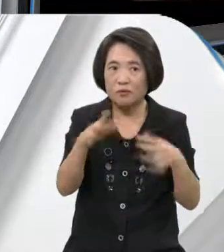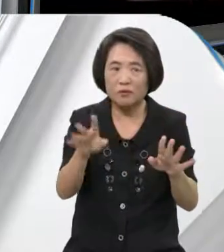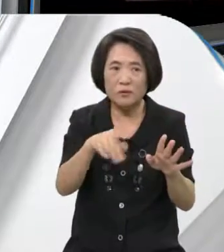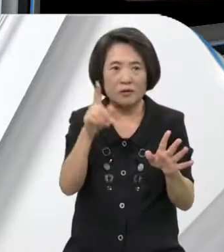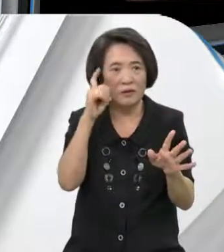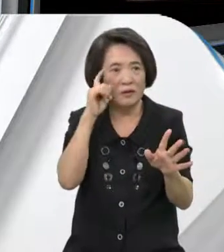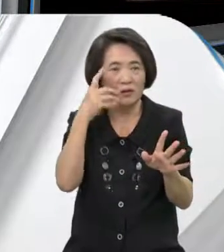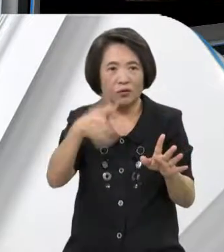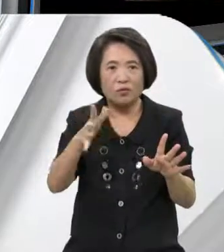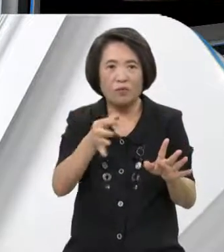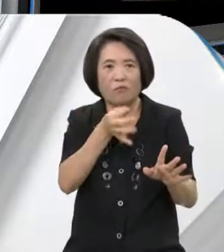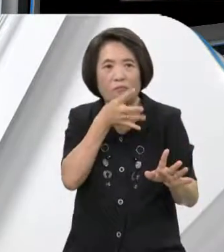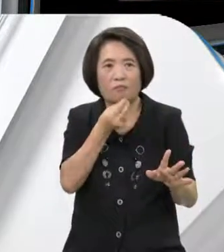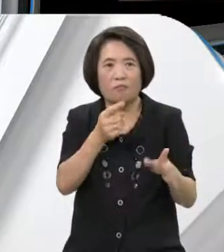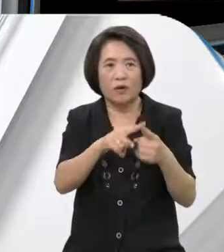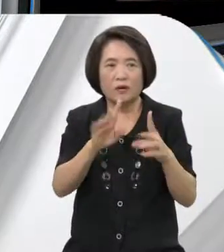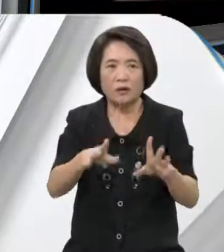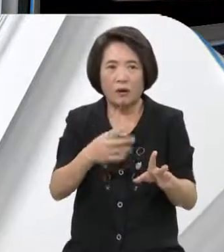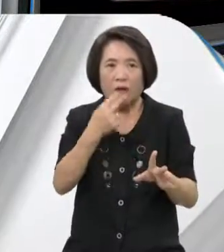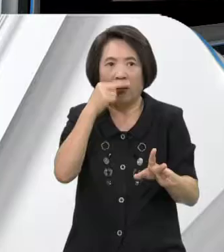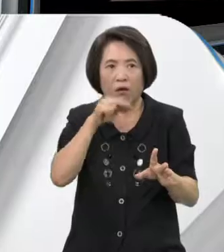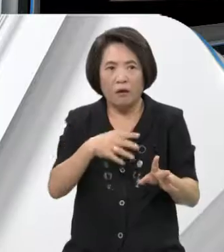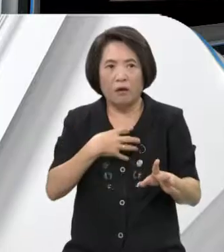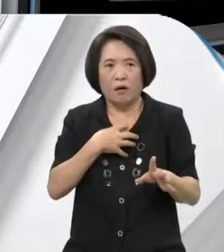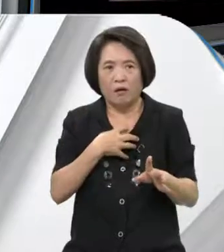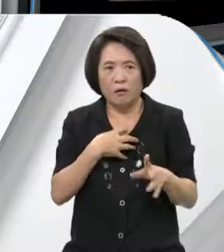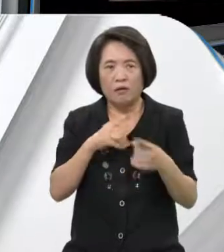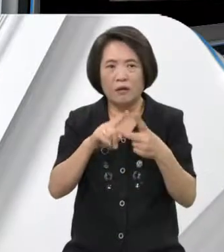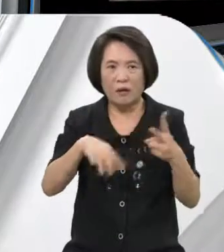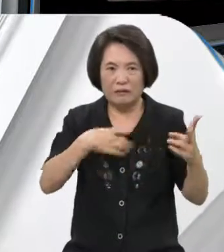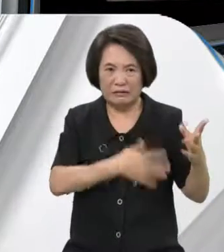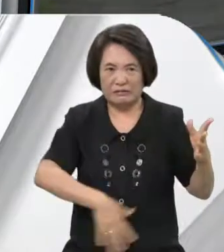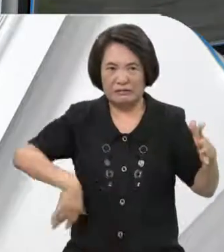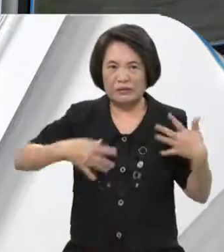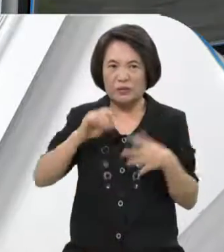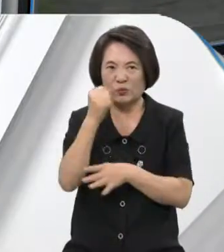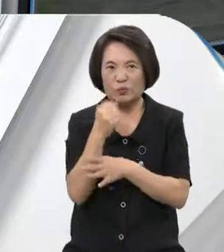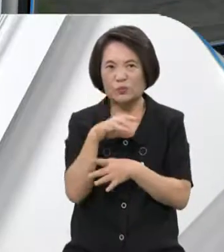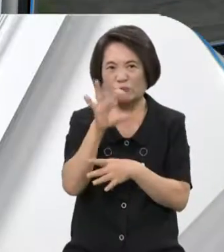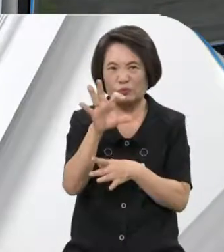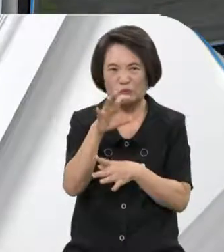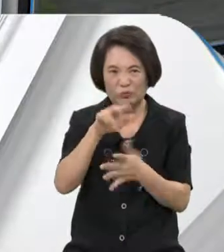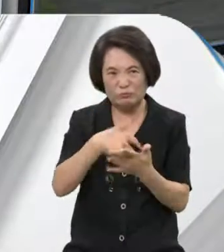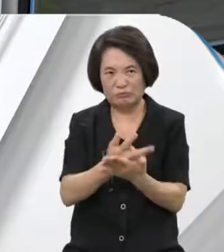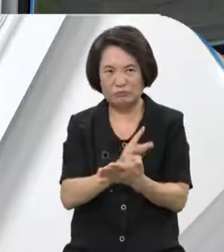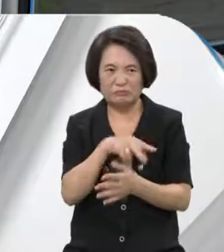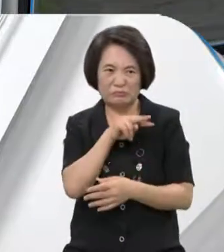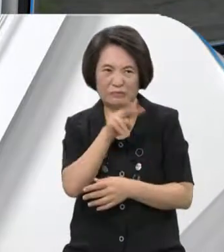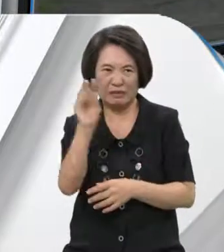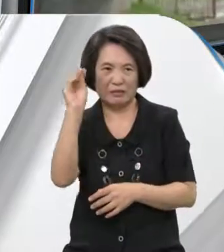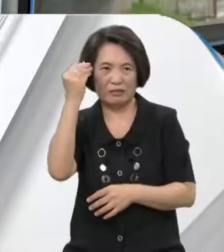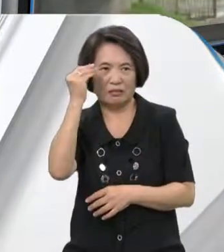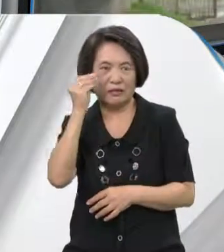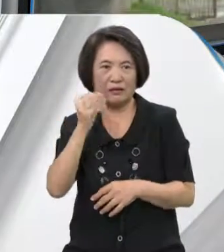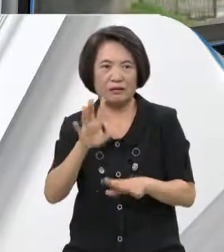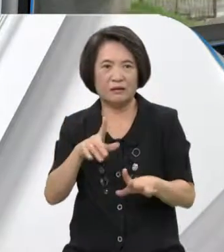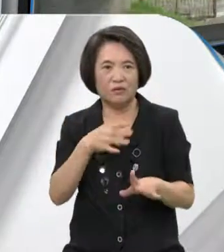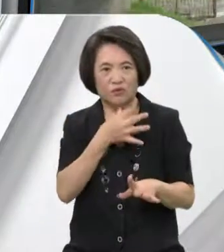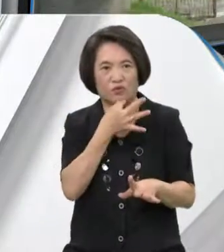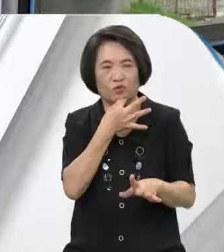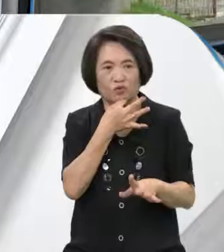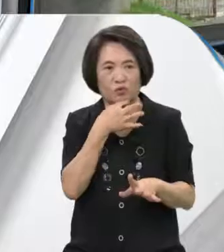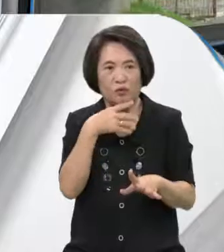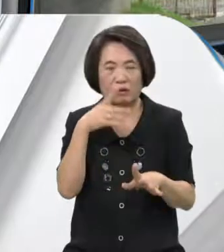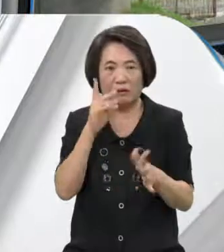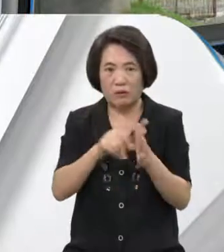苗，因正松水木南，就有跳起过节，一生死鸟闻地天内风的情形。因过小